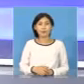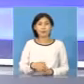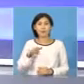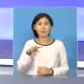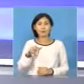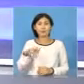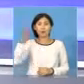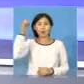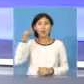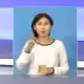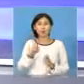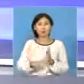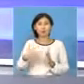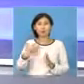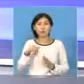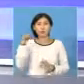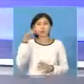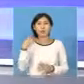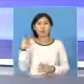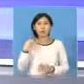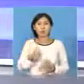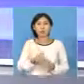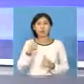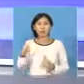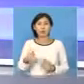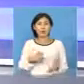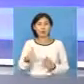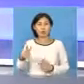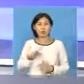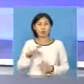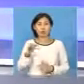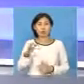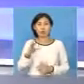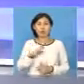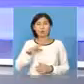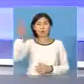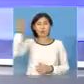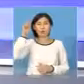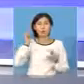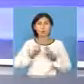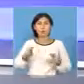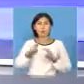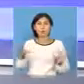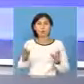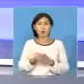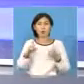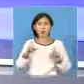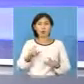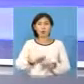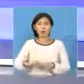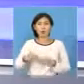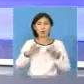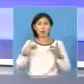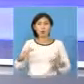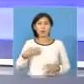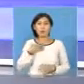Ulaqının 175 жылдығына ақтөбеліктер де ерекше дайындықпен келді. Абайтанушылар, ғалым зерттеушілер бас қосып, мемлекеттік